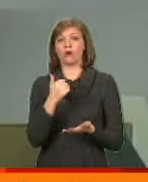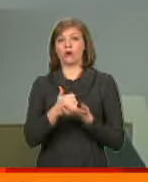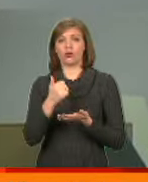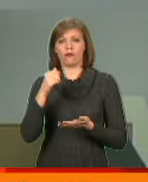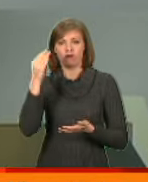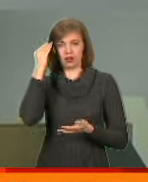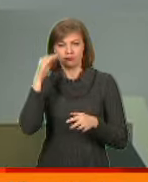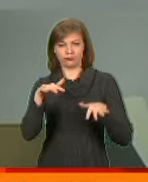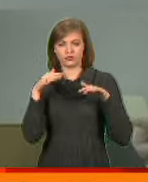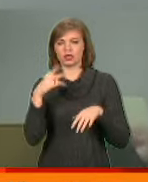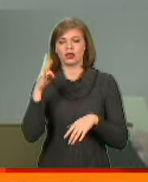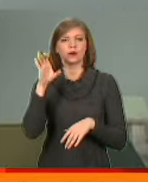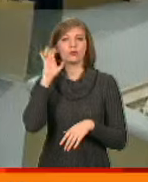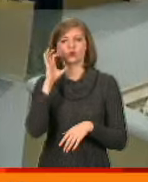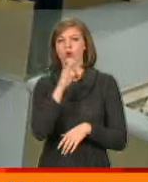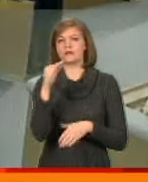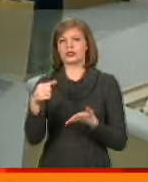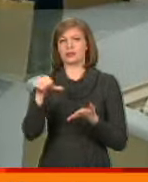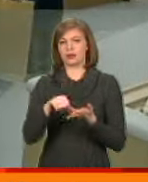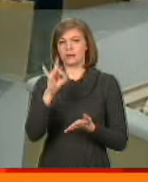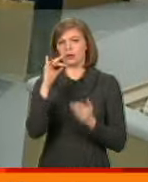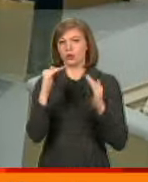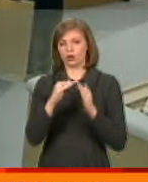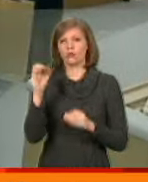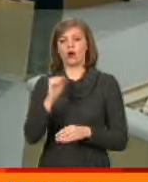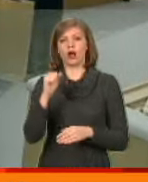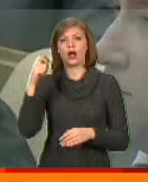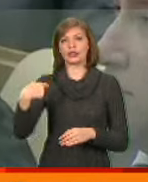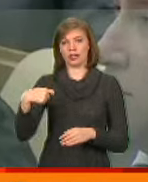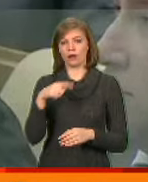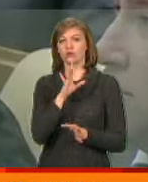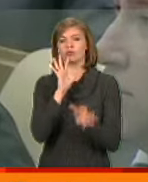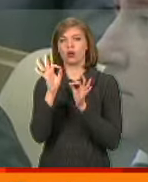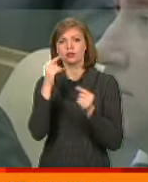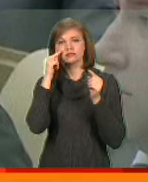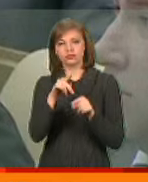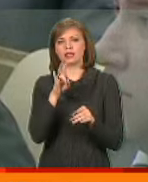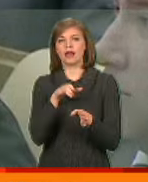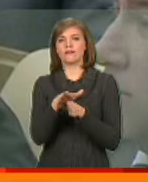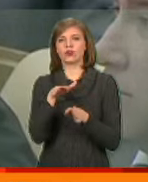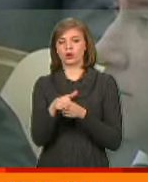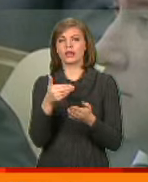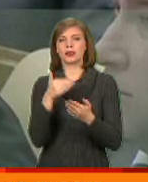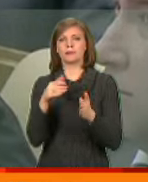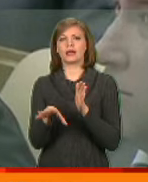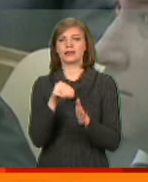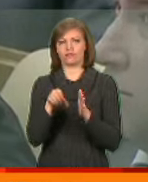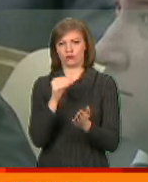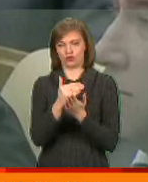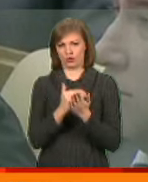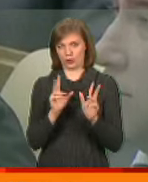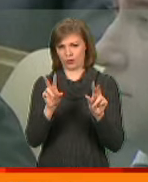думи закликав не слухати заяв офіційних представників Білого Дому, а Трампові порадив зосередитися на виконанні передвиборчої